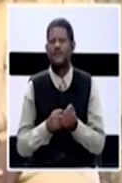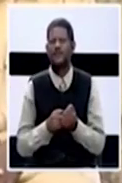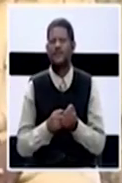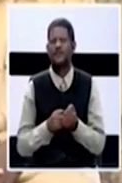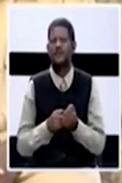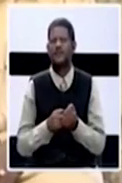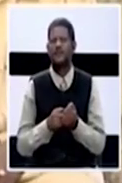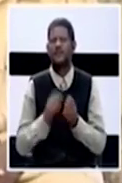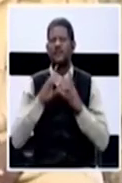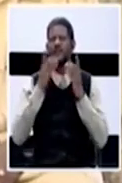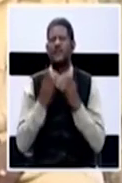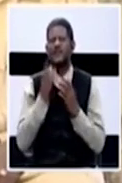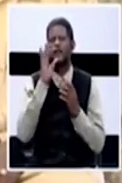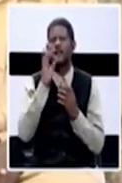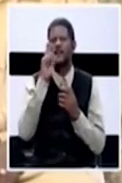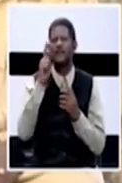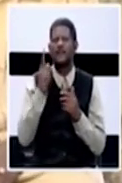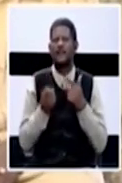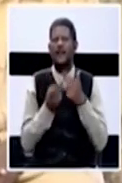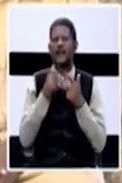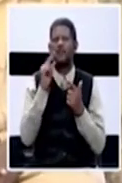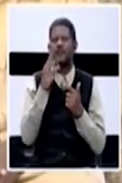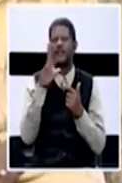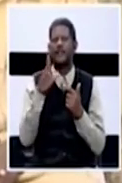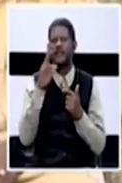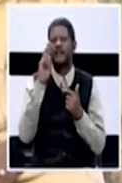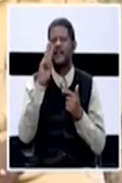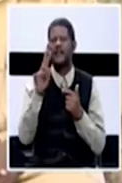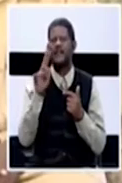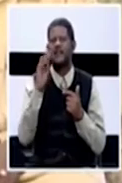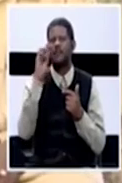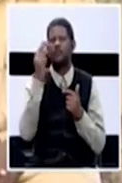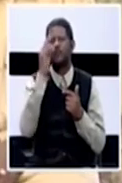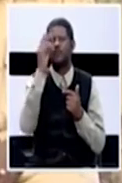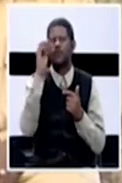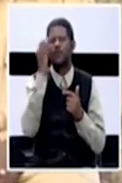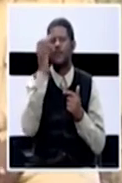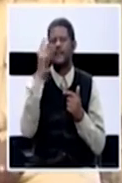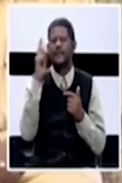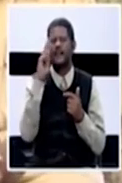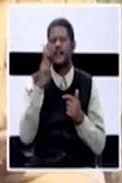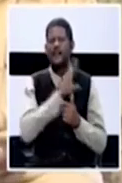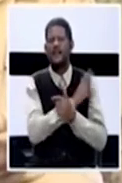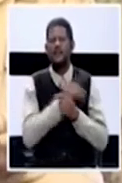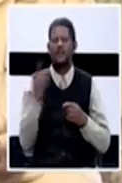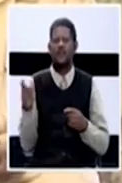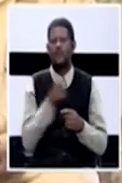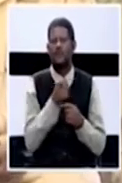ክፍለ ሰራዊት 21 ካልኣይ ብርጌድ ካልኣይ ቦጦሎኒ ካልኣይ ሓይሊ ዝኾንኩ ኣብ